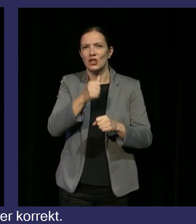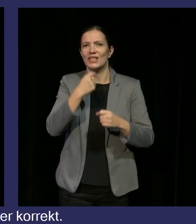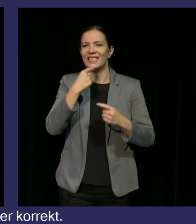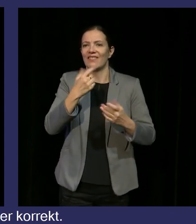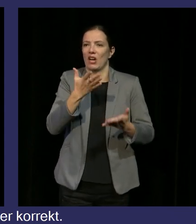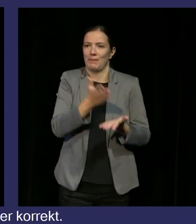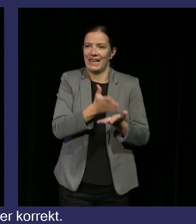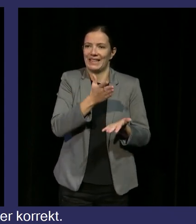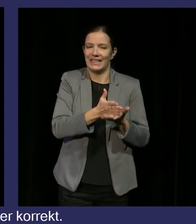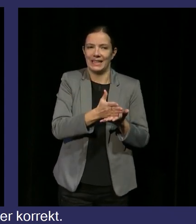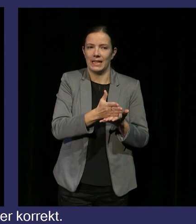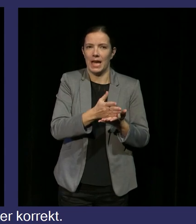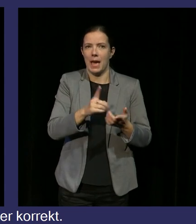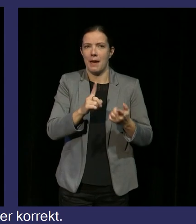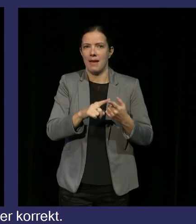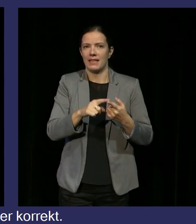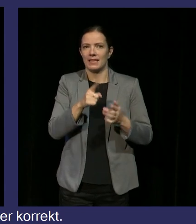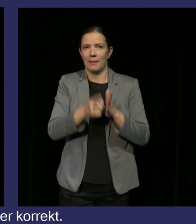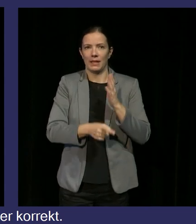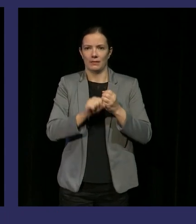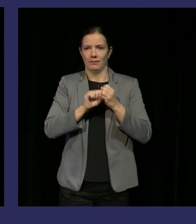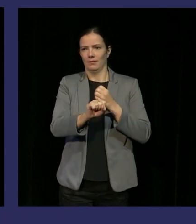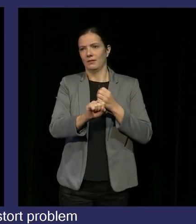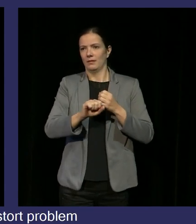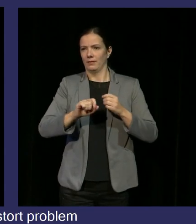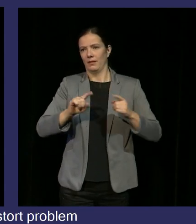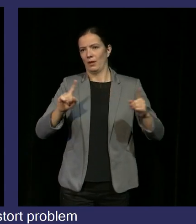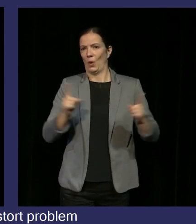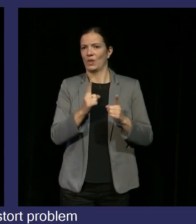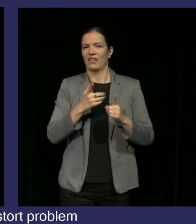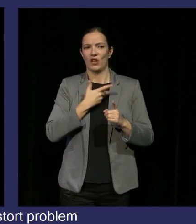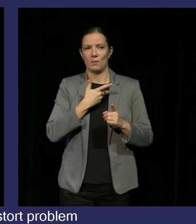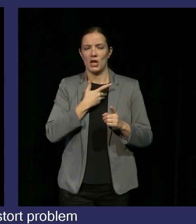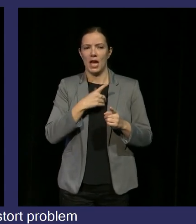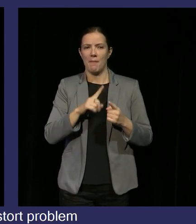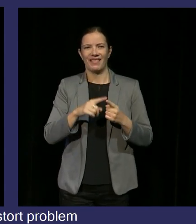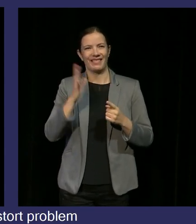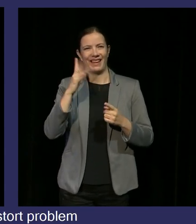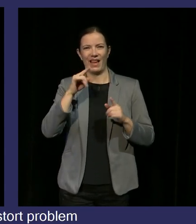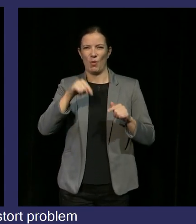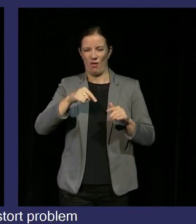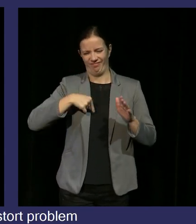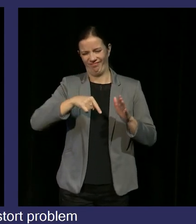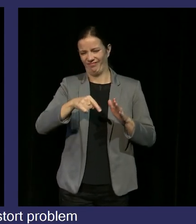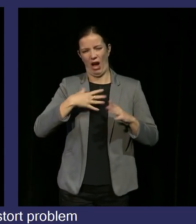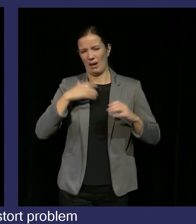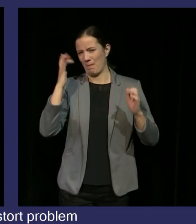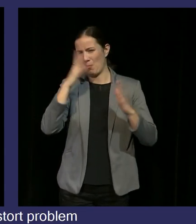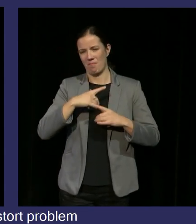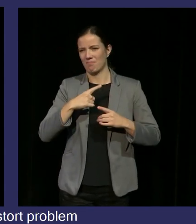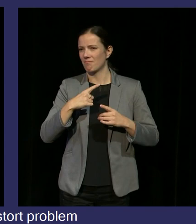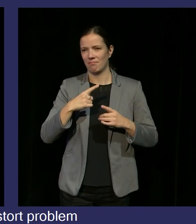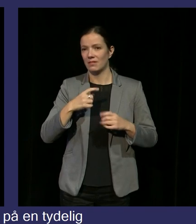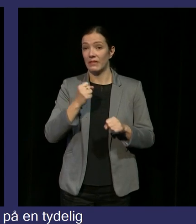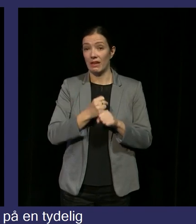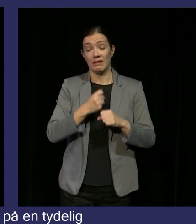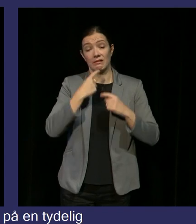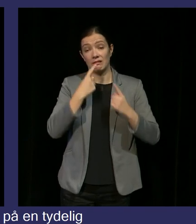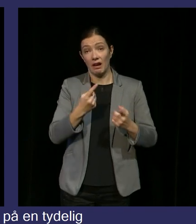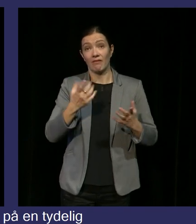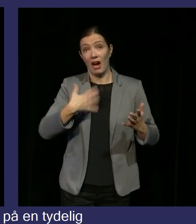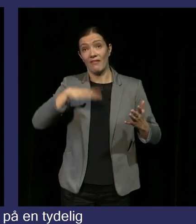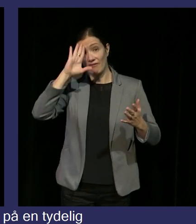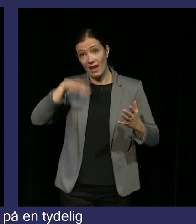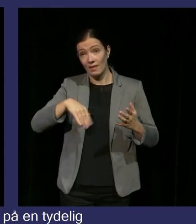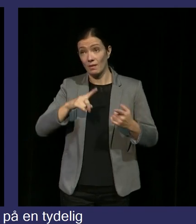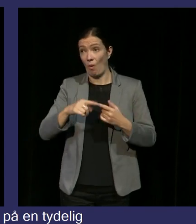på en måte ikke ta for mange snarveier. Men det føler jeg ikke har vært noe stort problem med denne pandemien heller. Vi har sagt stort sett det vi vet og det